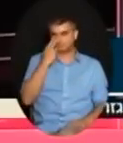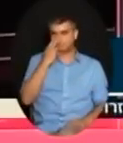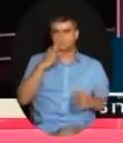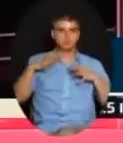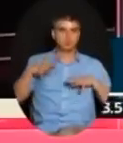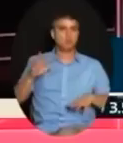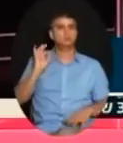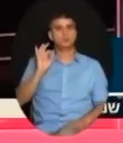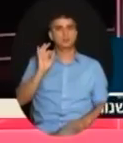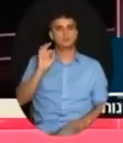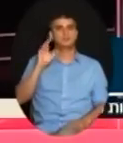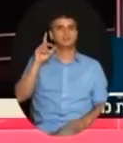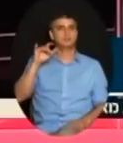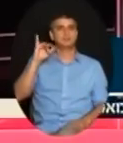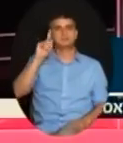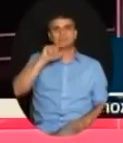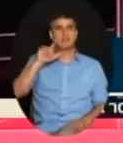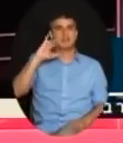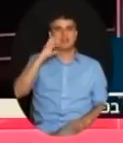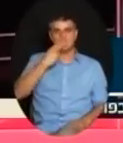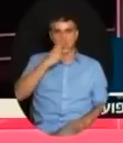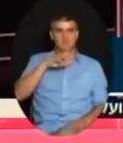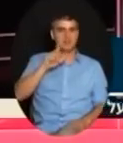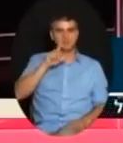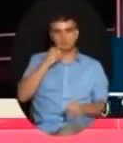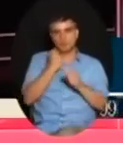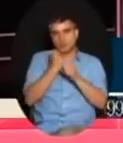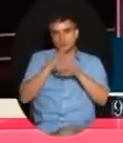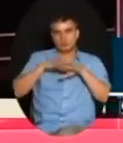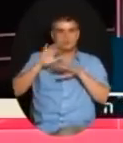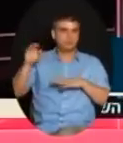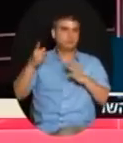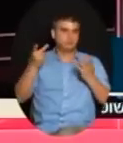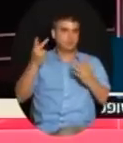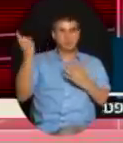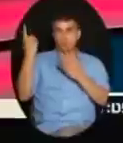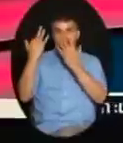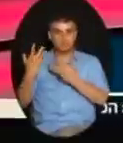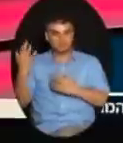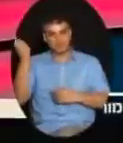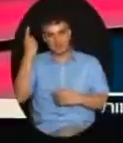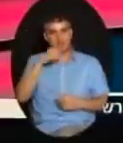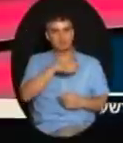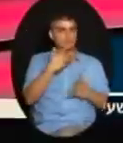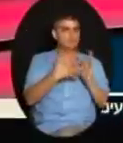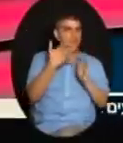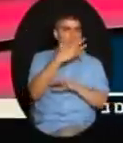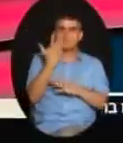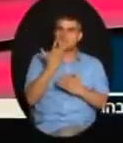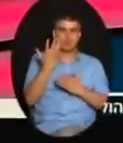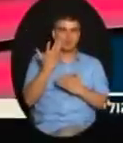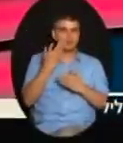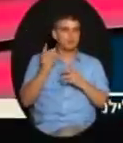הניסיון הנואש של זליכה ושל לינדנשטראוס סתם לעשות את תפקידם. זה חשב, זה מבקר המדינה, ואיך הייתה